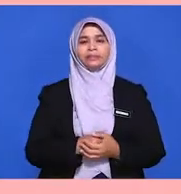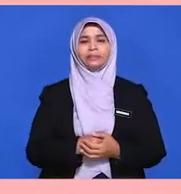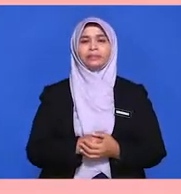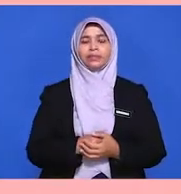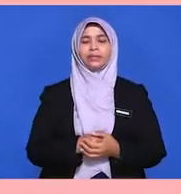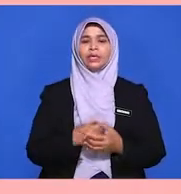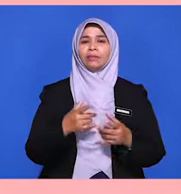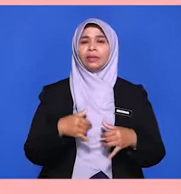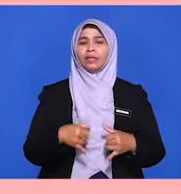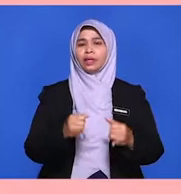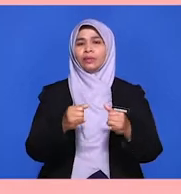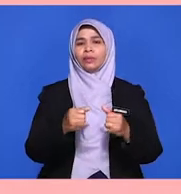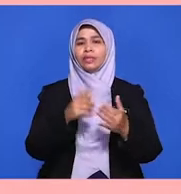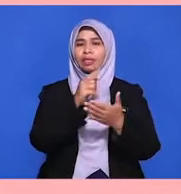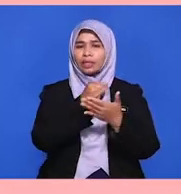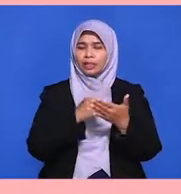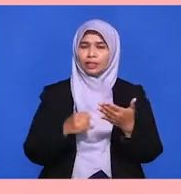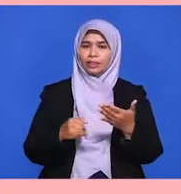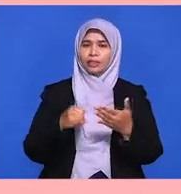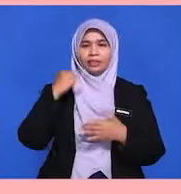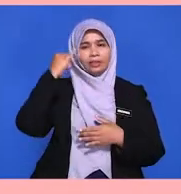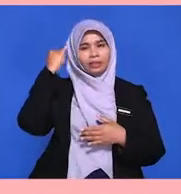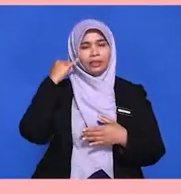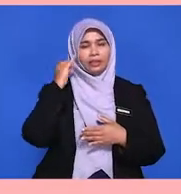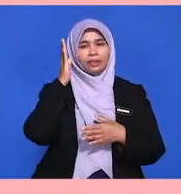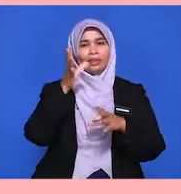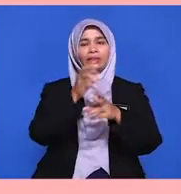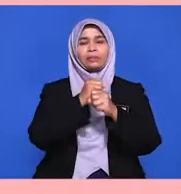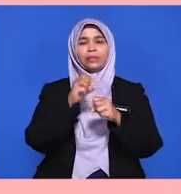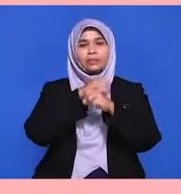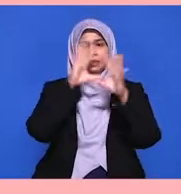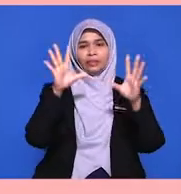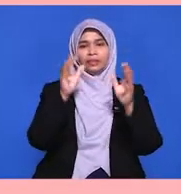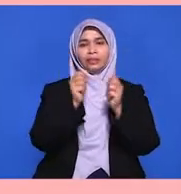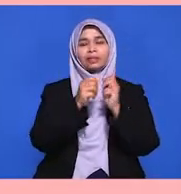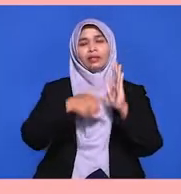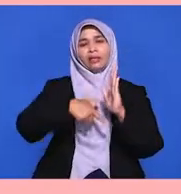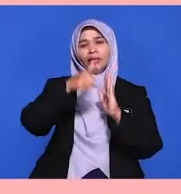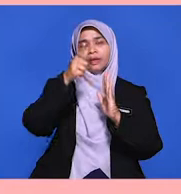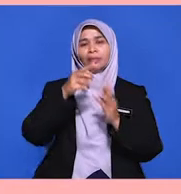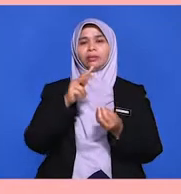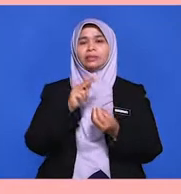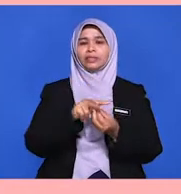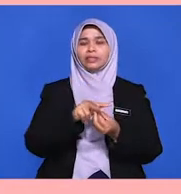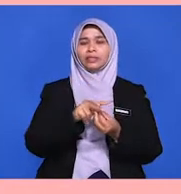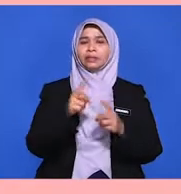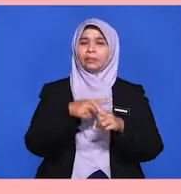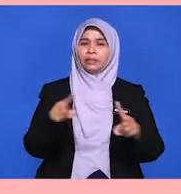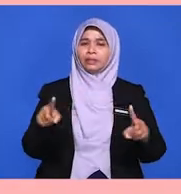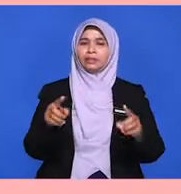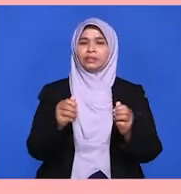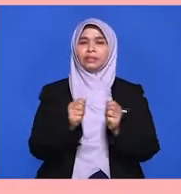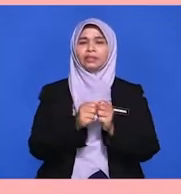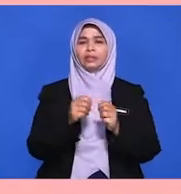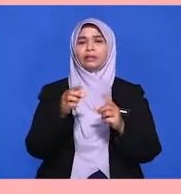Melalui lakaran, idea akan dapat dijelaskan dengan lebih berkesan berbanding